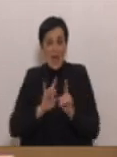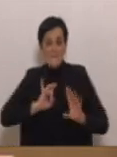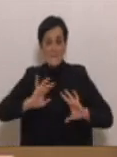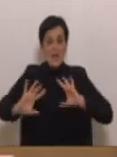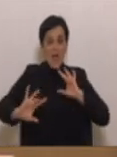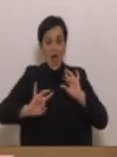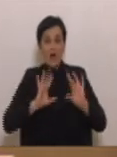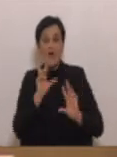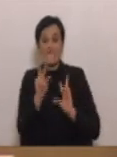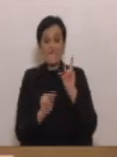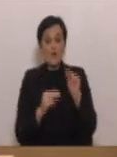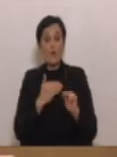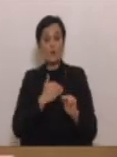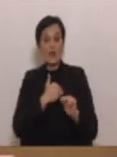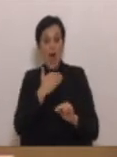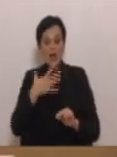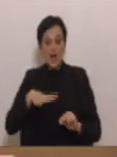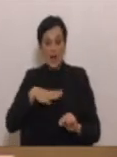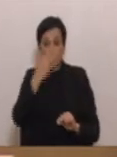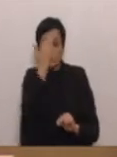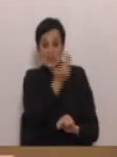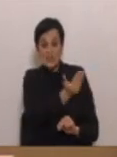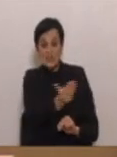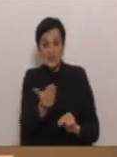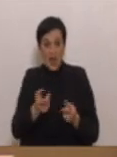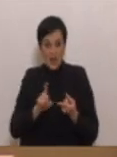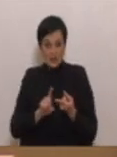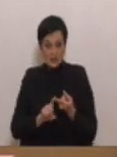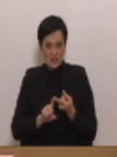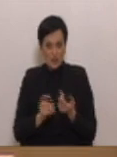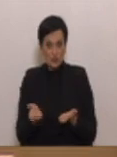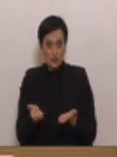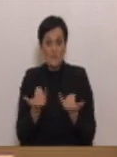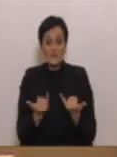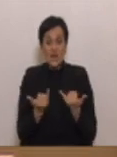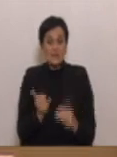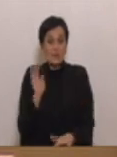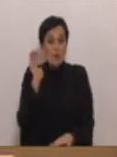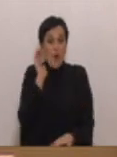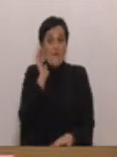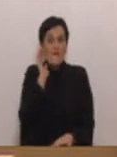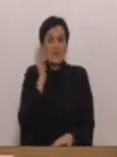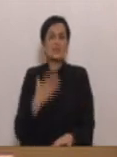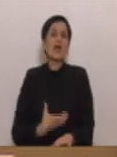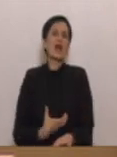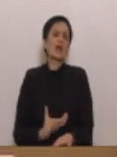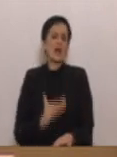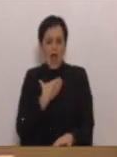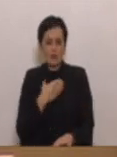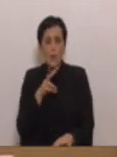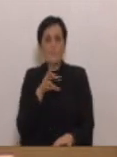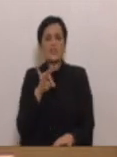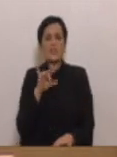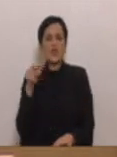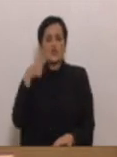ნარატივზე უნდათ ქართული საზოგადოების დასმა. აი ამ უპრიმიტიულესე და რაც დღეს მოვისმენე კიდე, კატასტროფული იყო მდინარაძის